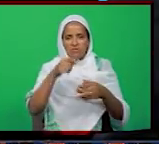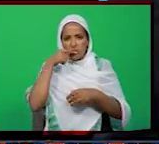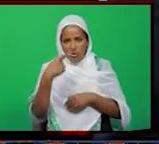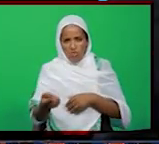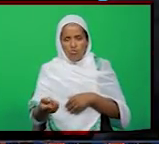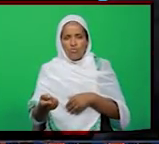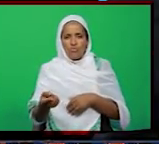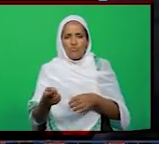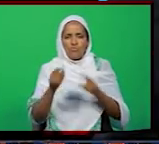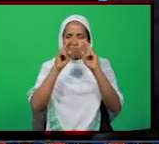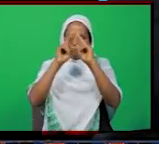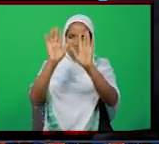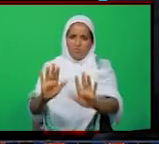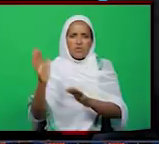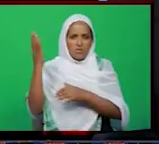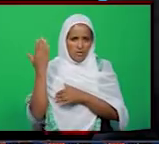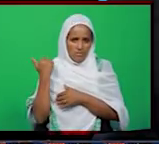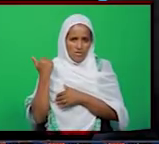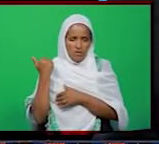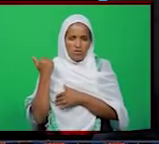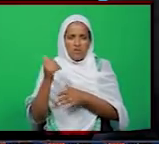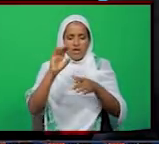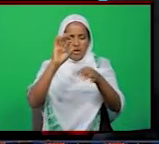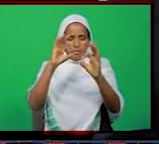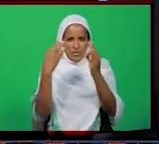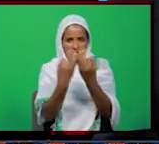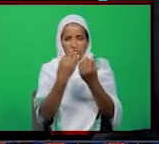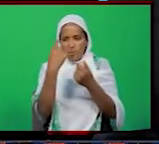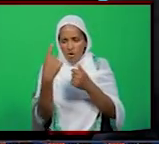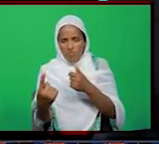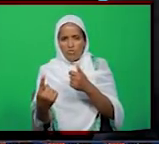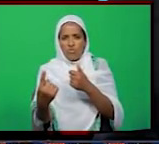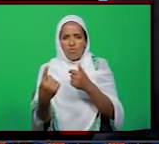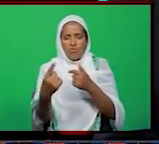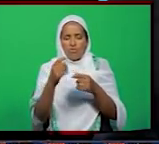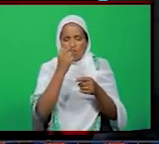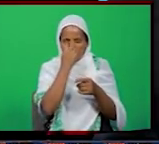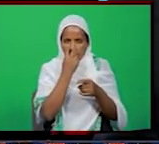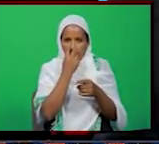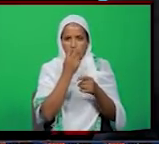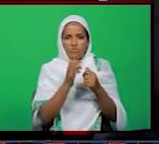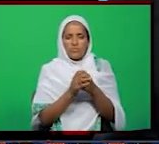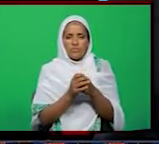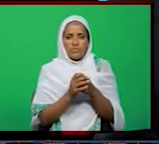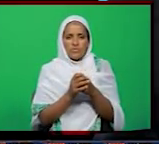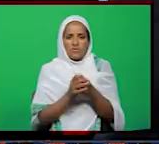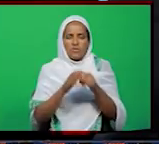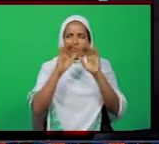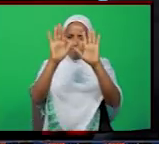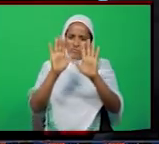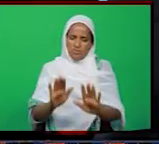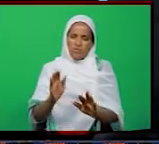ይያሉ ይደነቁ ስለነበር ከቤተሰብ አንዷ አይነ ስውር